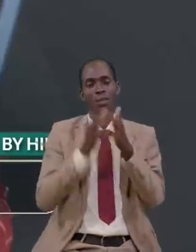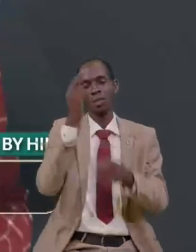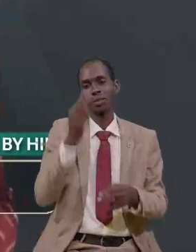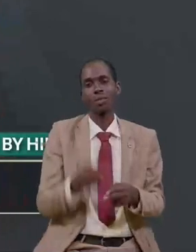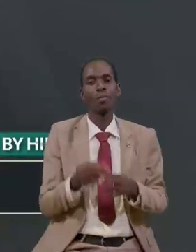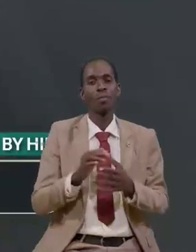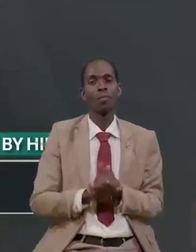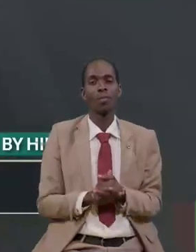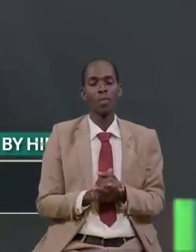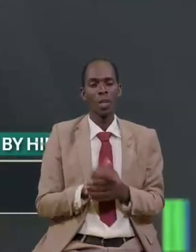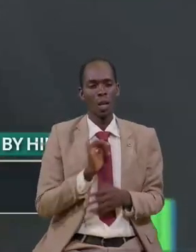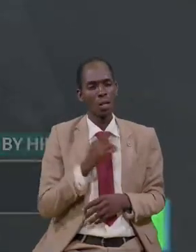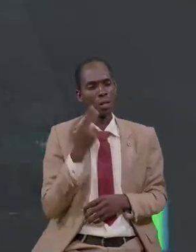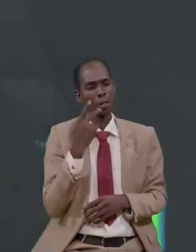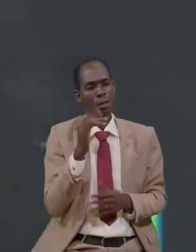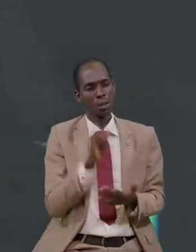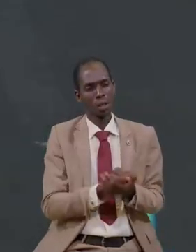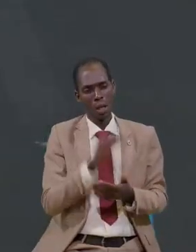Je vois ce garçon